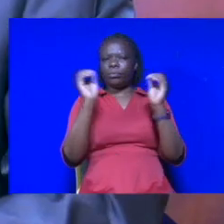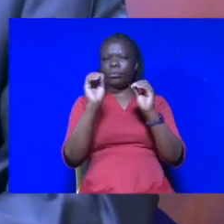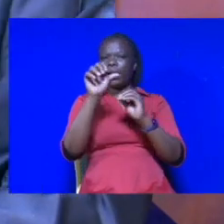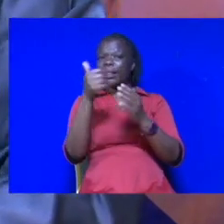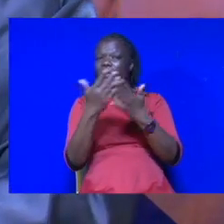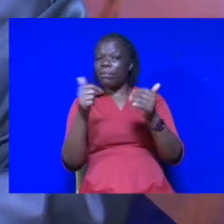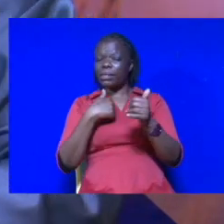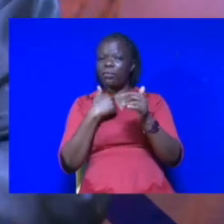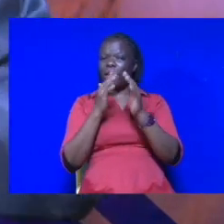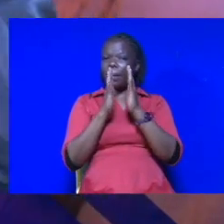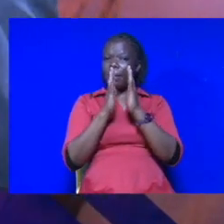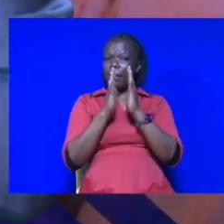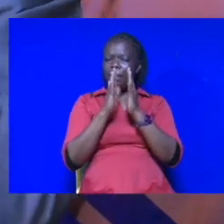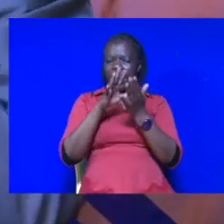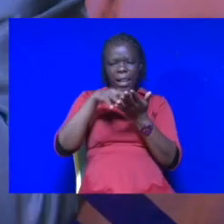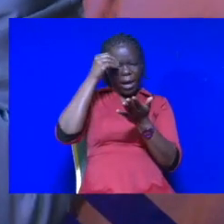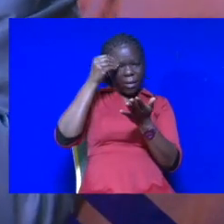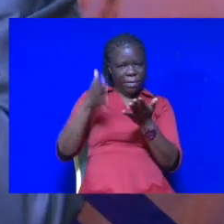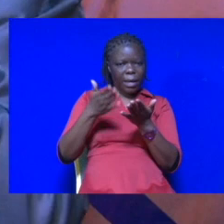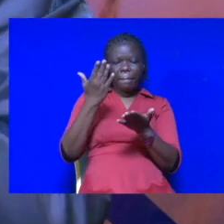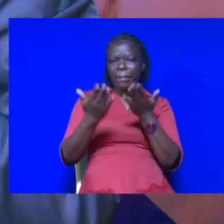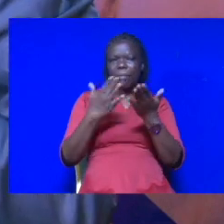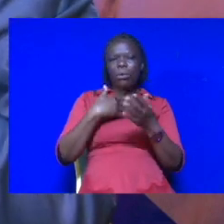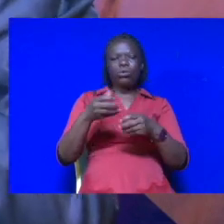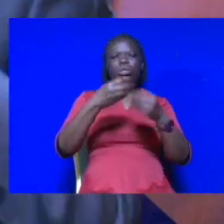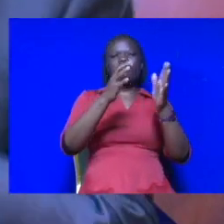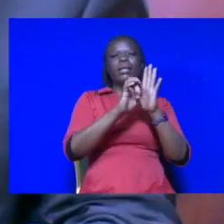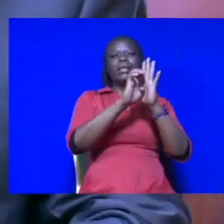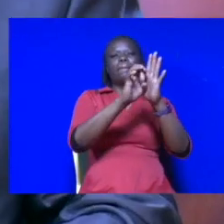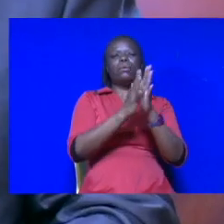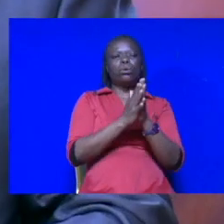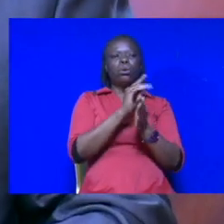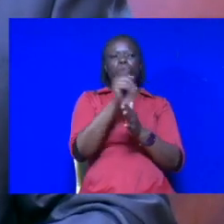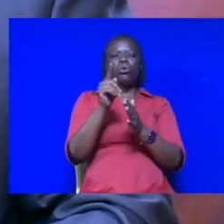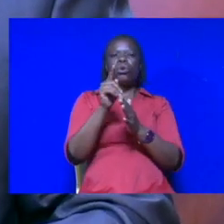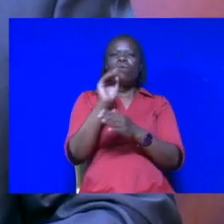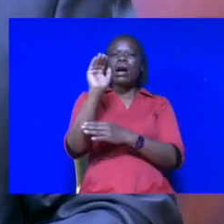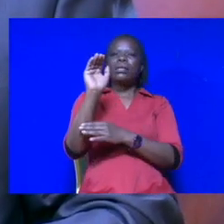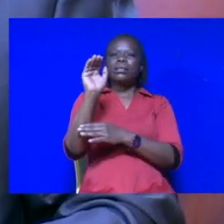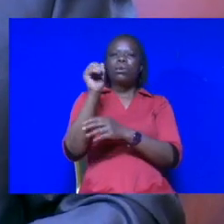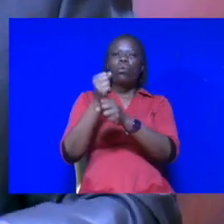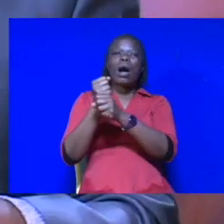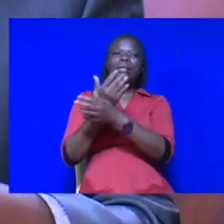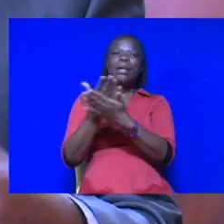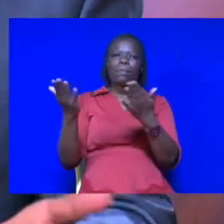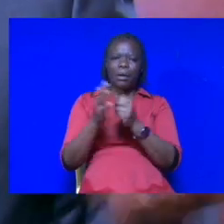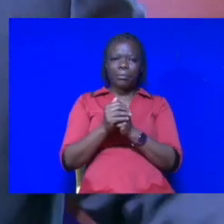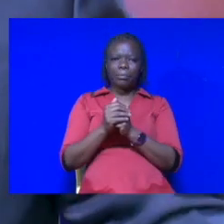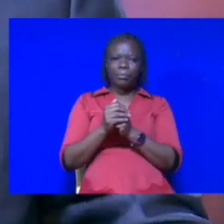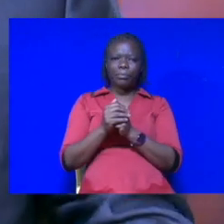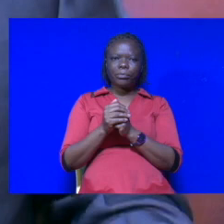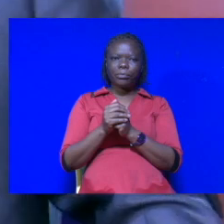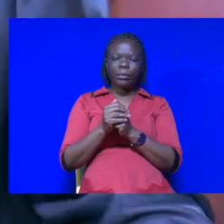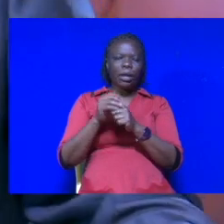nimejifunza hapa. Inawezekana, labda niwape mfano. Umeomba kazi mahali fulani. Ulipoomba kazi, ile